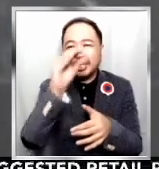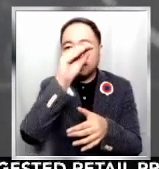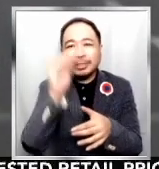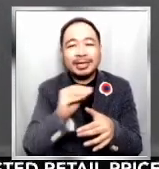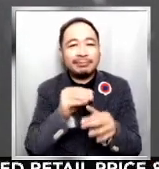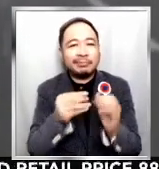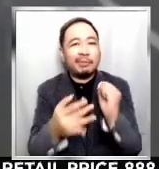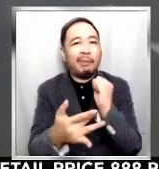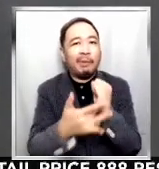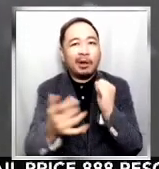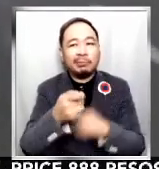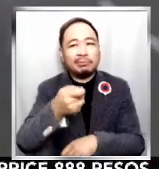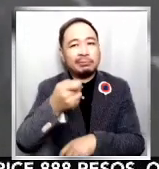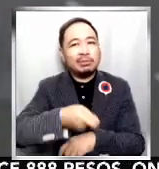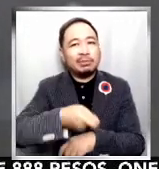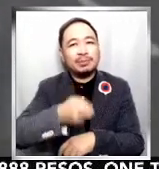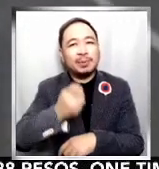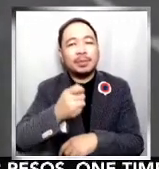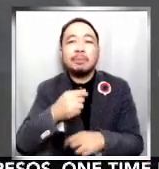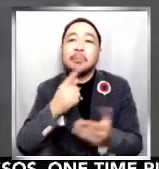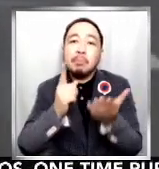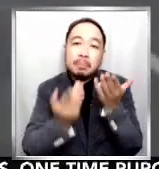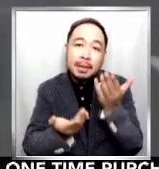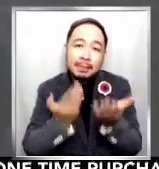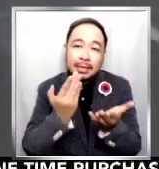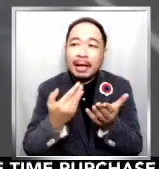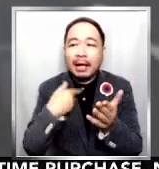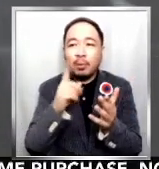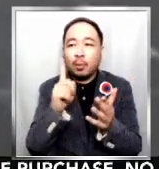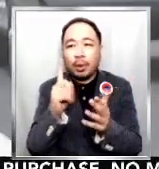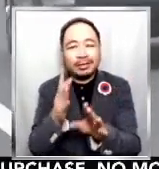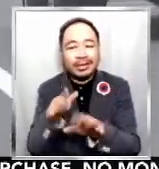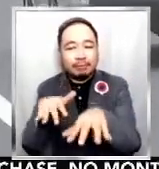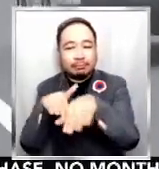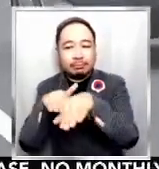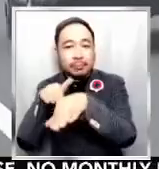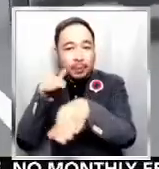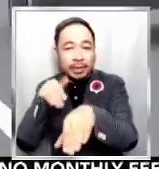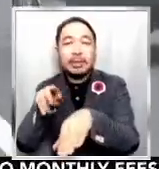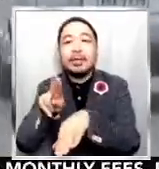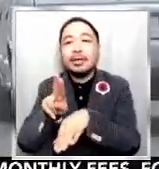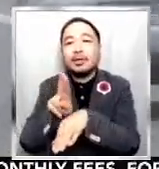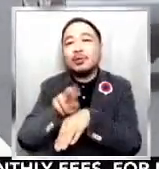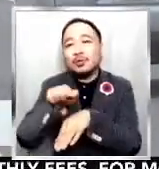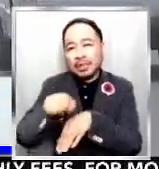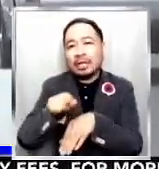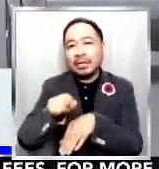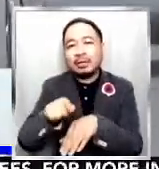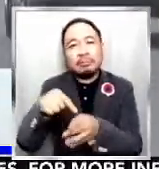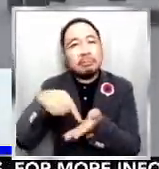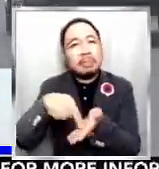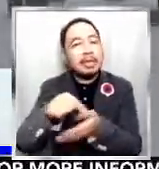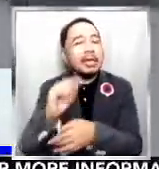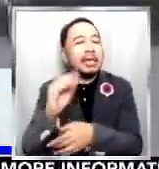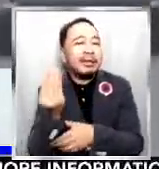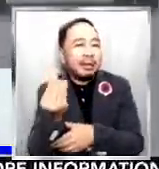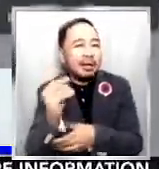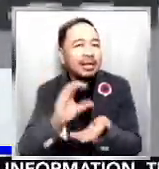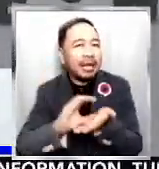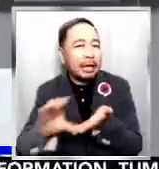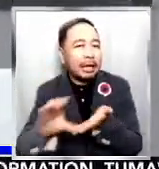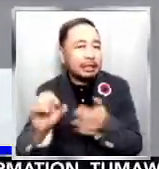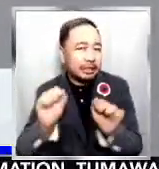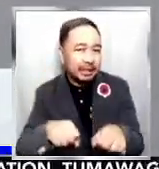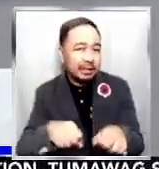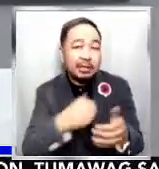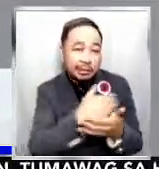cash lane na magagamit itong wala pang RFID. Mabilis at bawas stress. Yan ang karaniwang